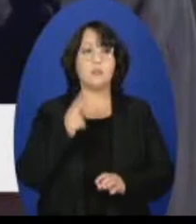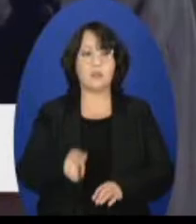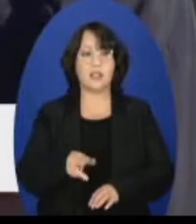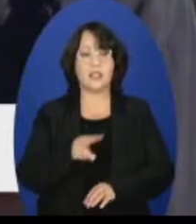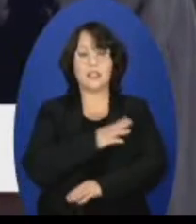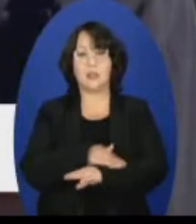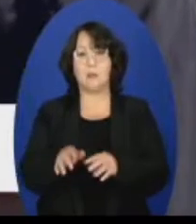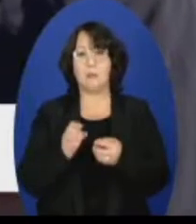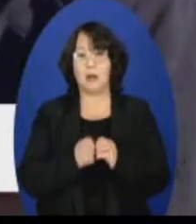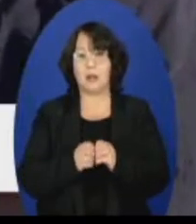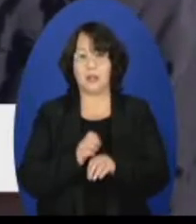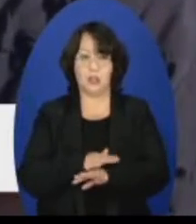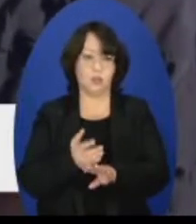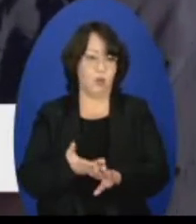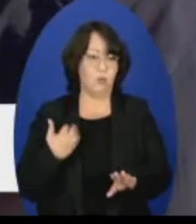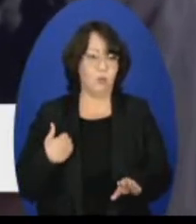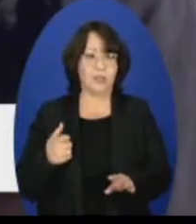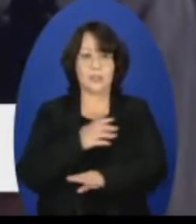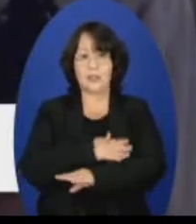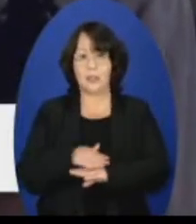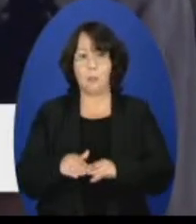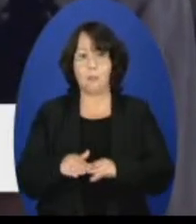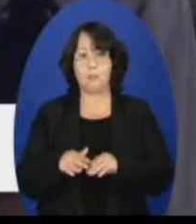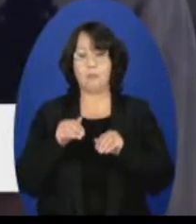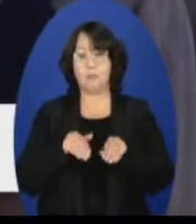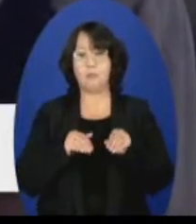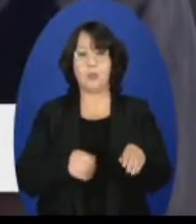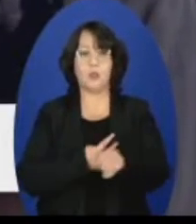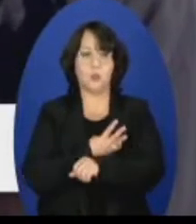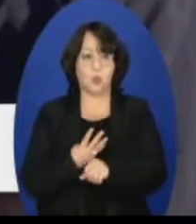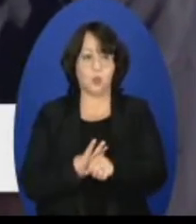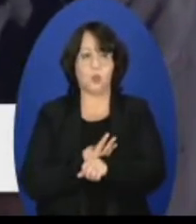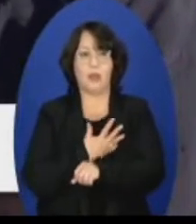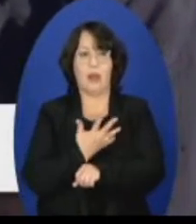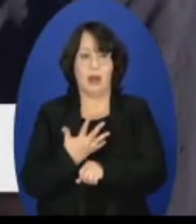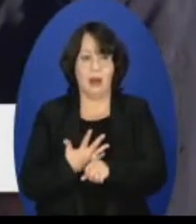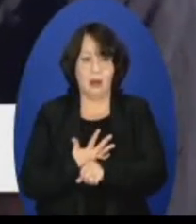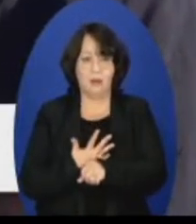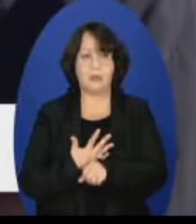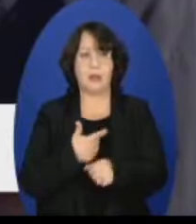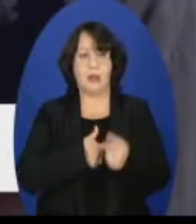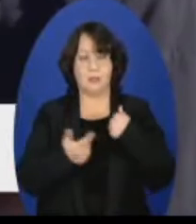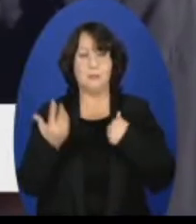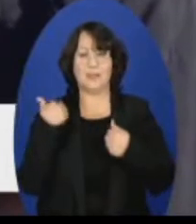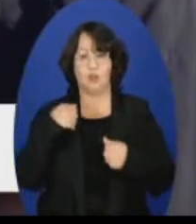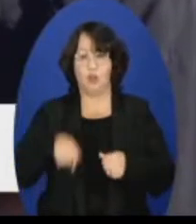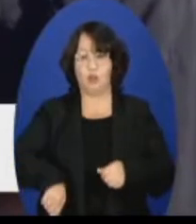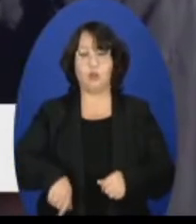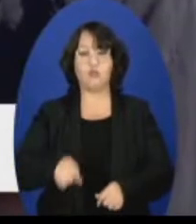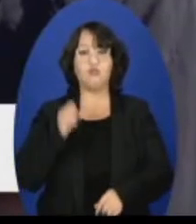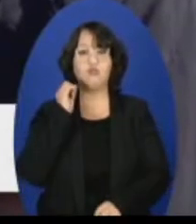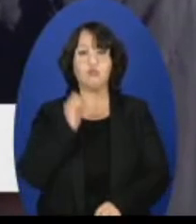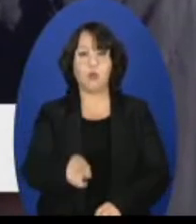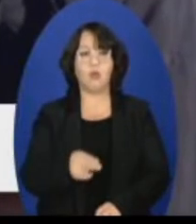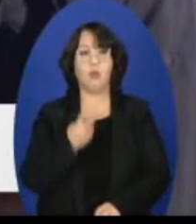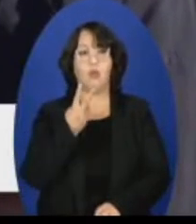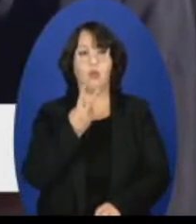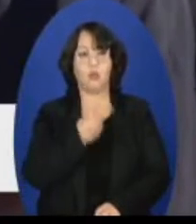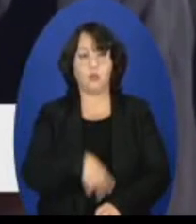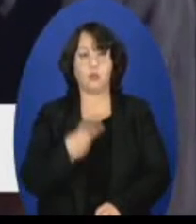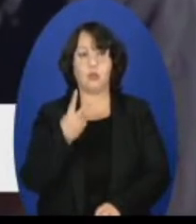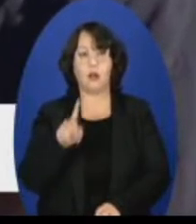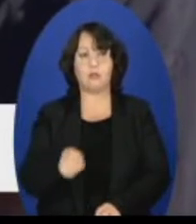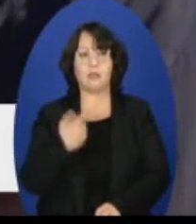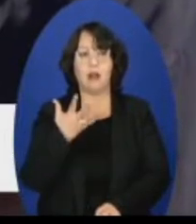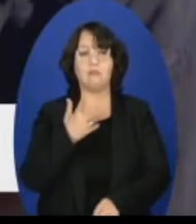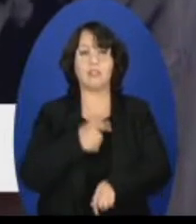өмнө энээр явж байгаа бүх төрлийн автомашинууд унджаар нэг 4-5 цаг явдаг байж. Одоо бол энэ зам замаар явхад нэг 2-2.5 цаг